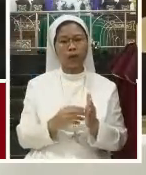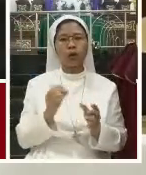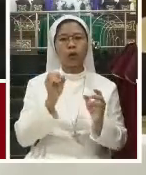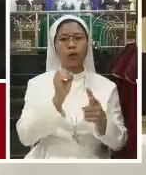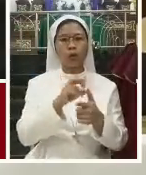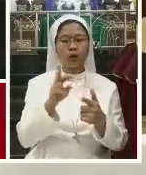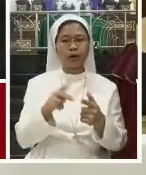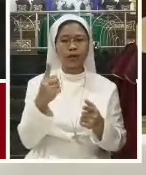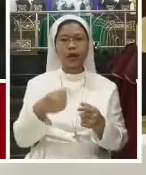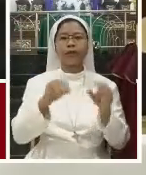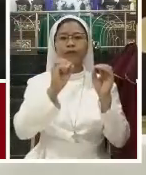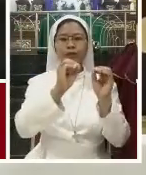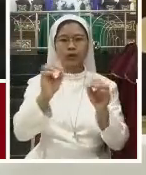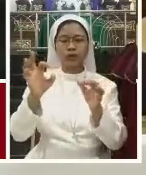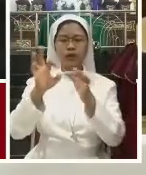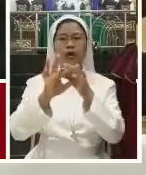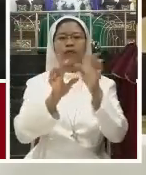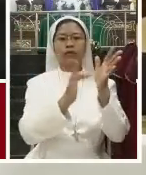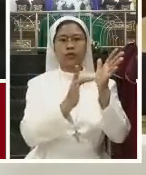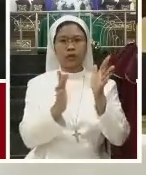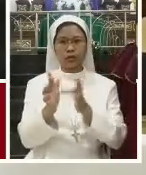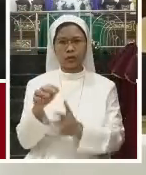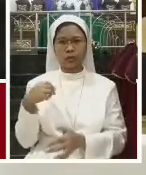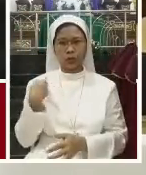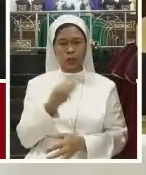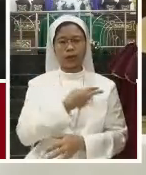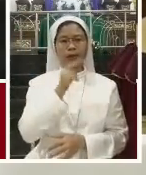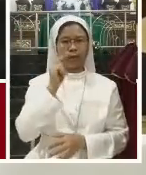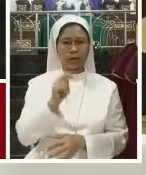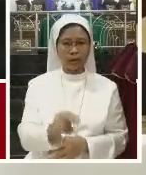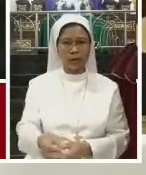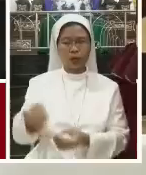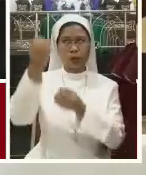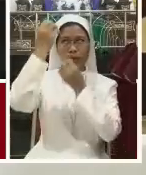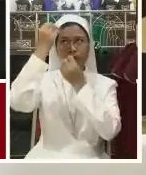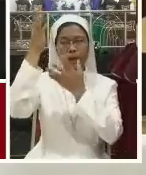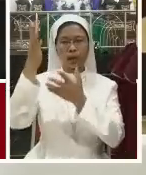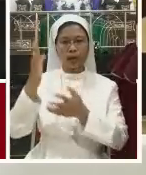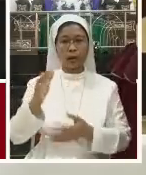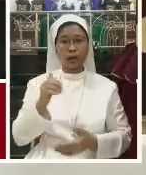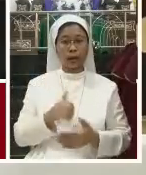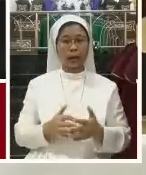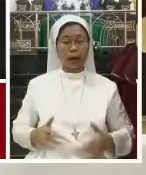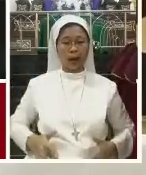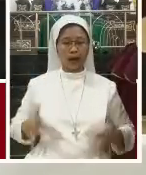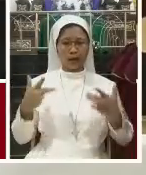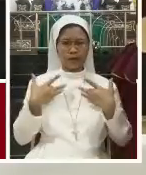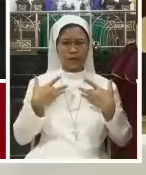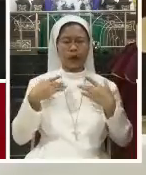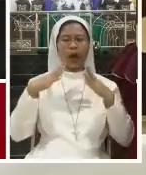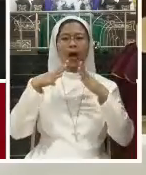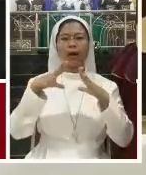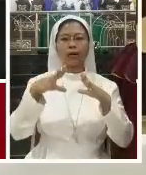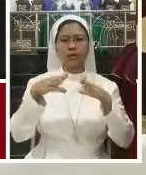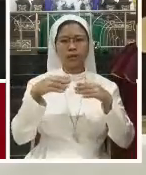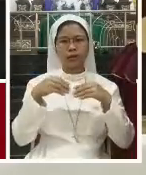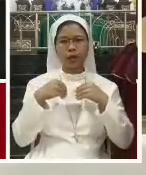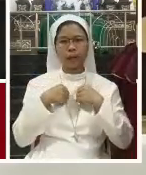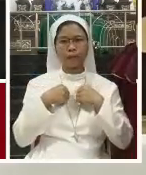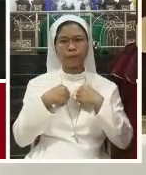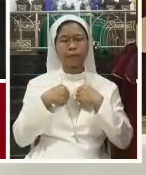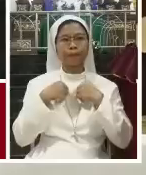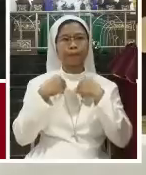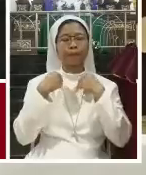Yesu Kristo. Ikatulo, sa buhay niya to, ako o niya to, ang manlain-lain na porma